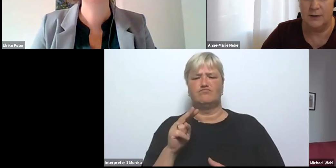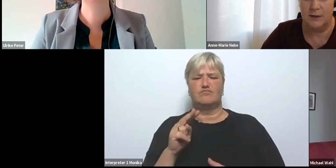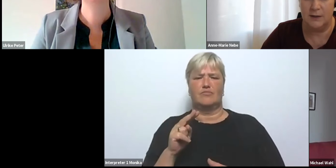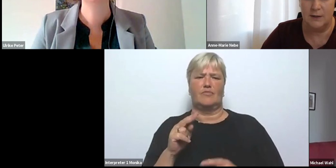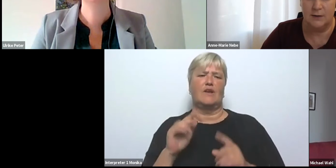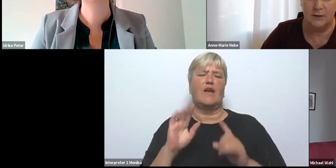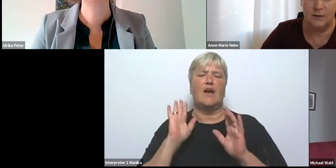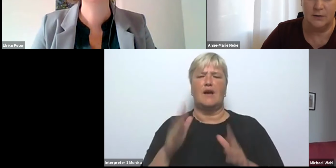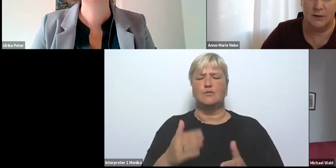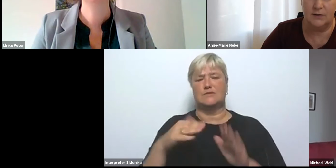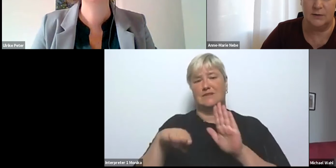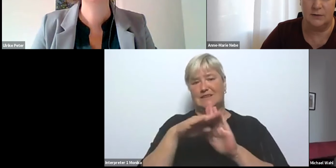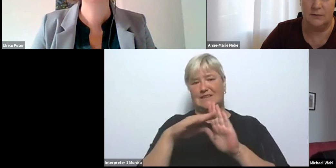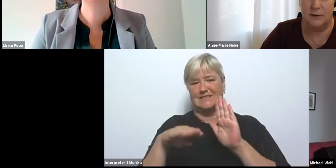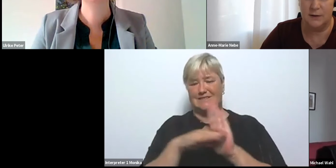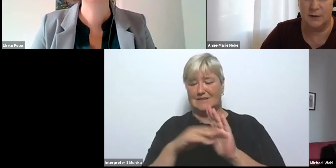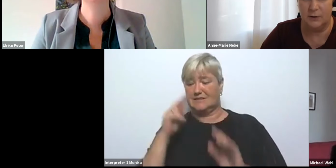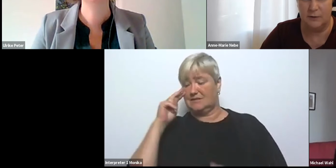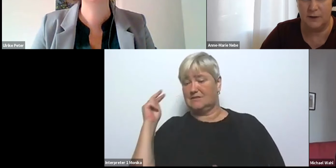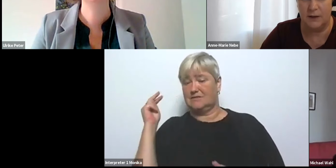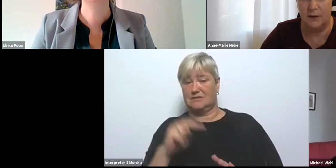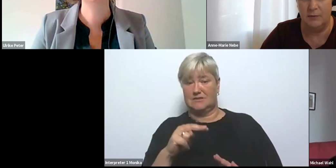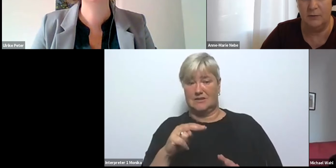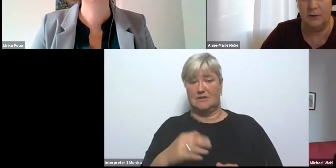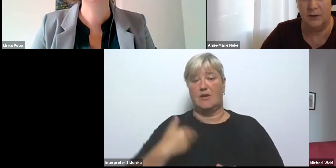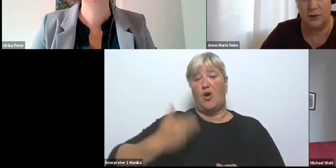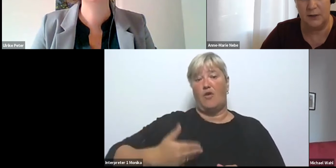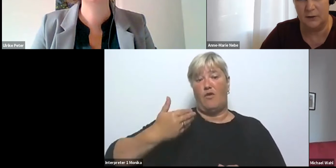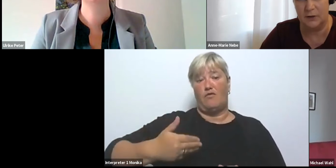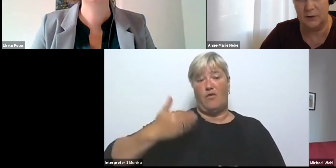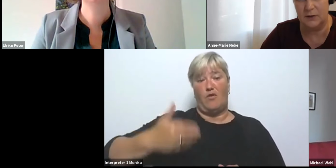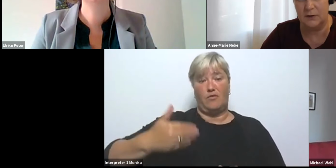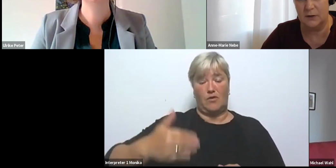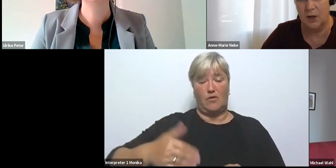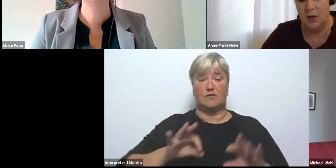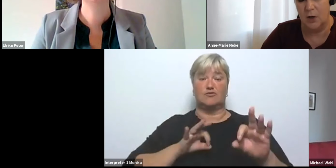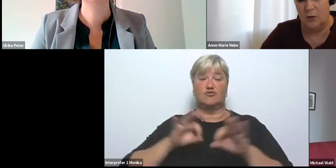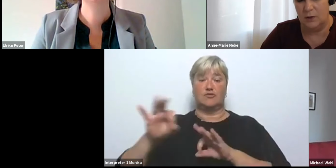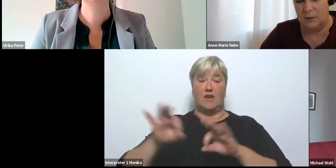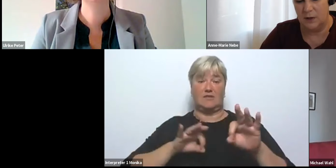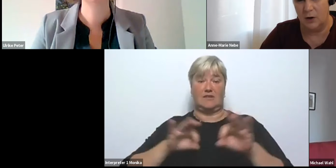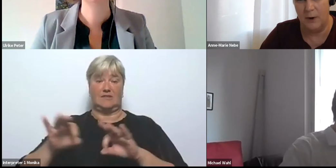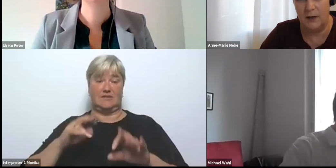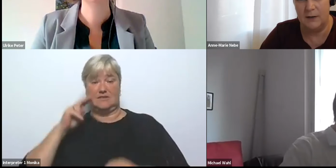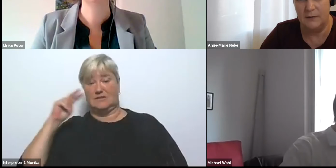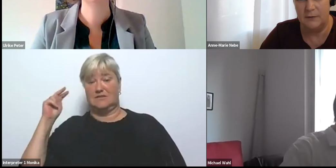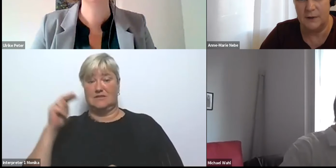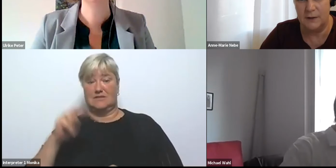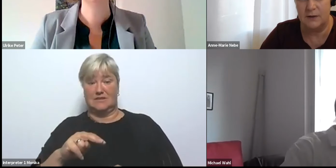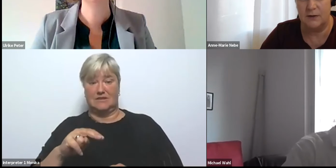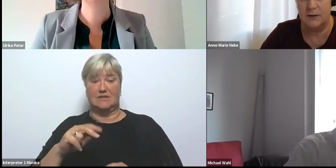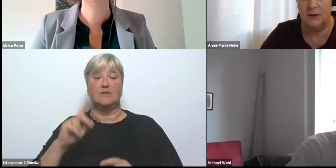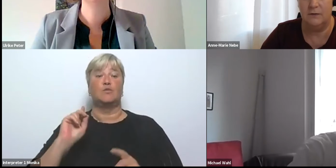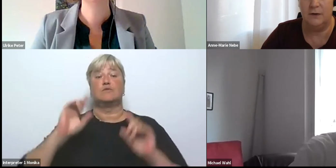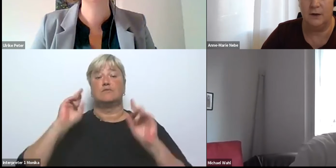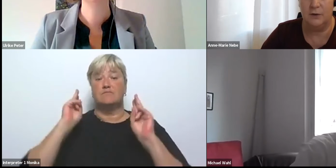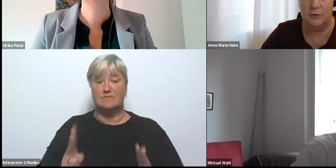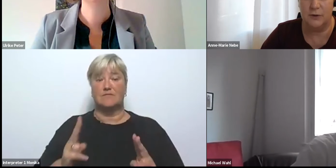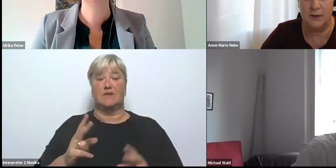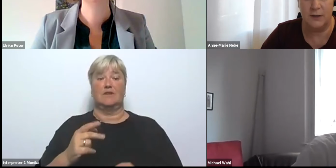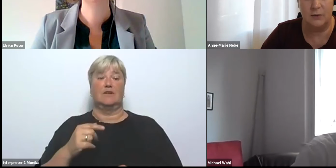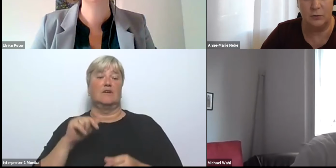der gesetzlichen Sicht, die wir sehr, sehr häufig einnehmen, die ja eine strategische Sicht ist, und aus der operativen Sicht, die